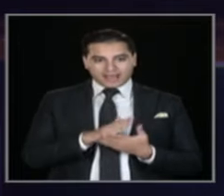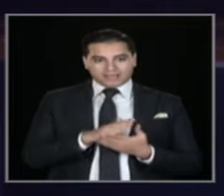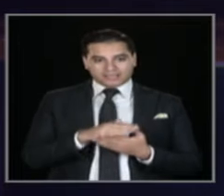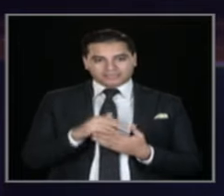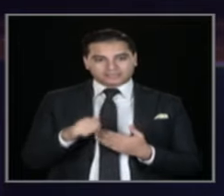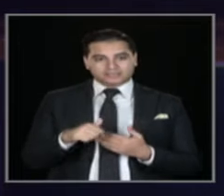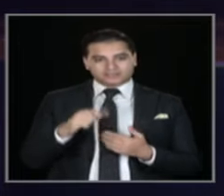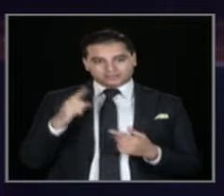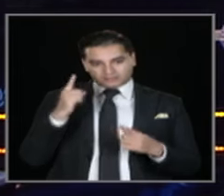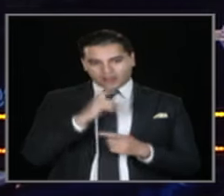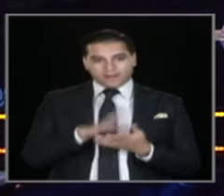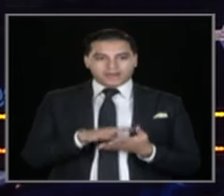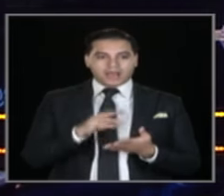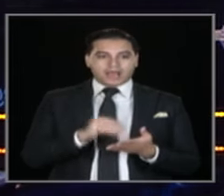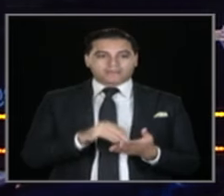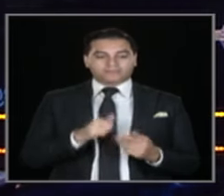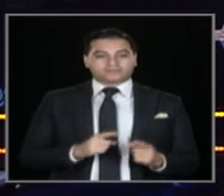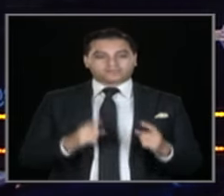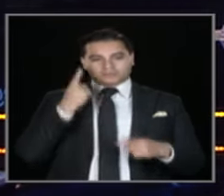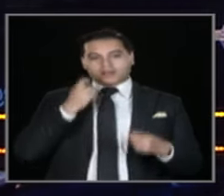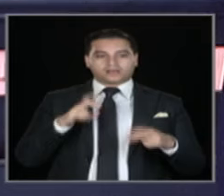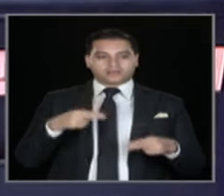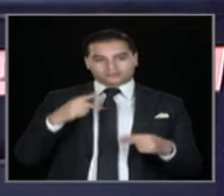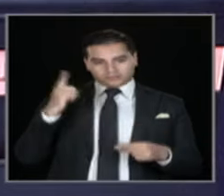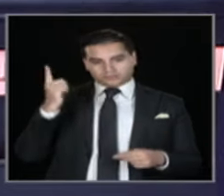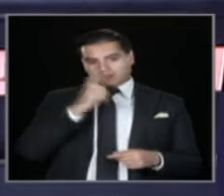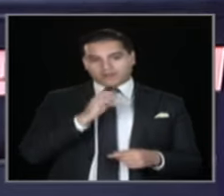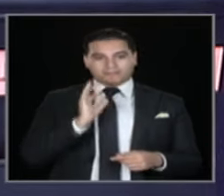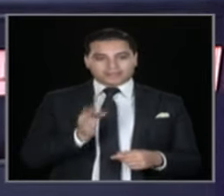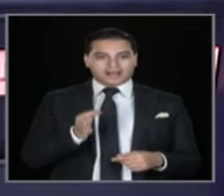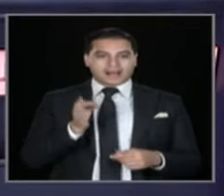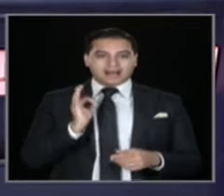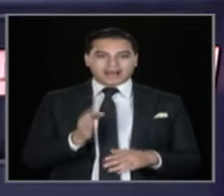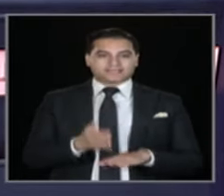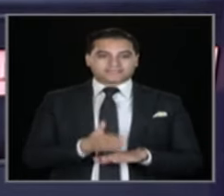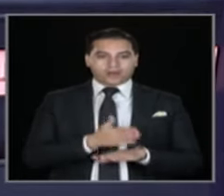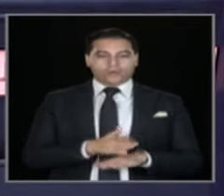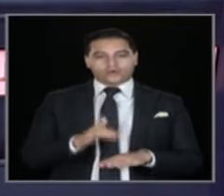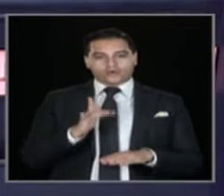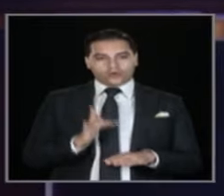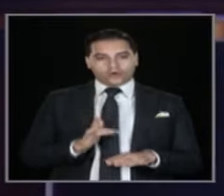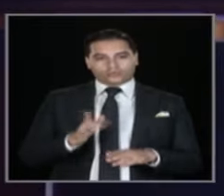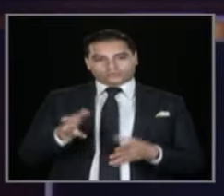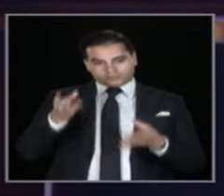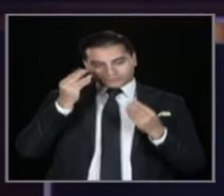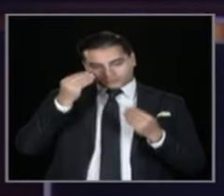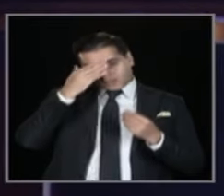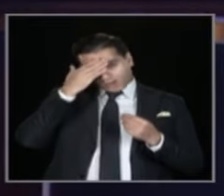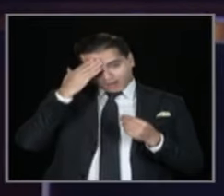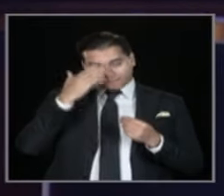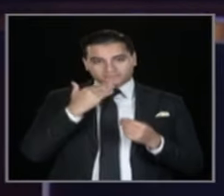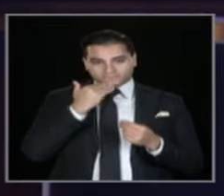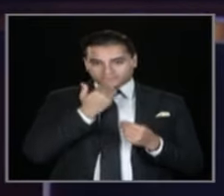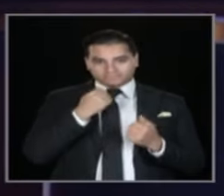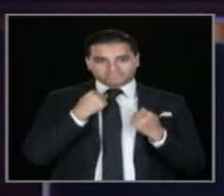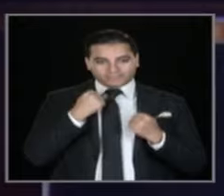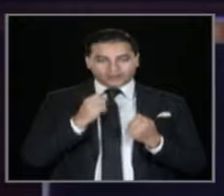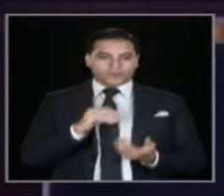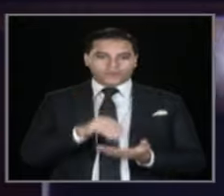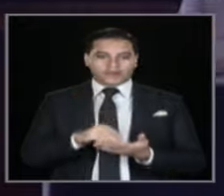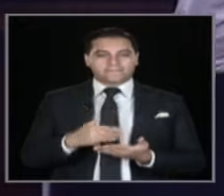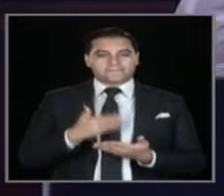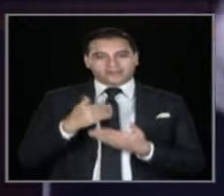قوي حد يبتدي المباراة بتاعت الضغط. لازم الأول نبتدي نقعد على الكرسي، نكتسب شوية ثقة، ندخل في